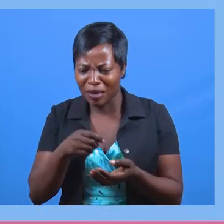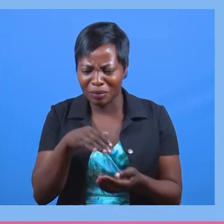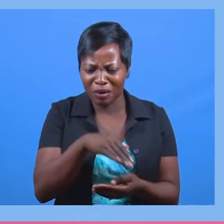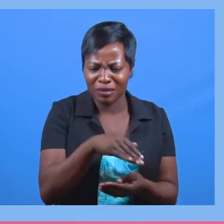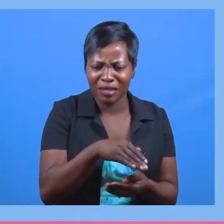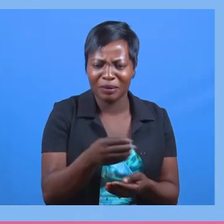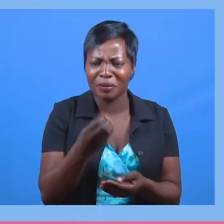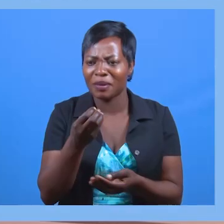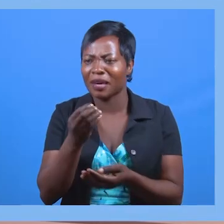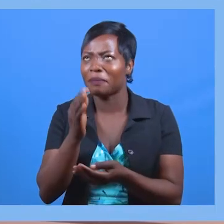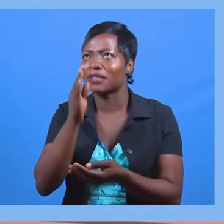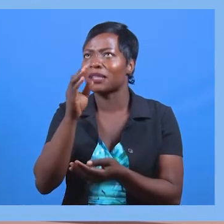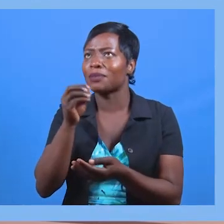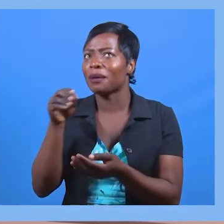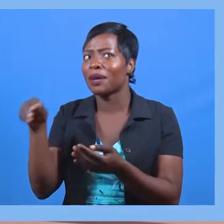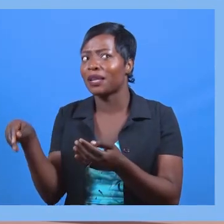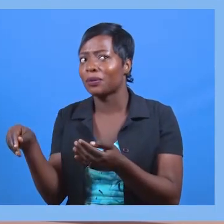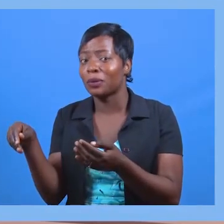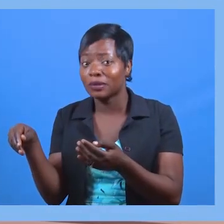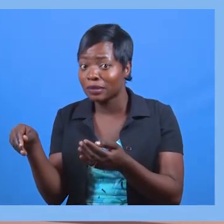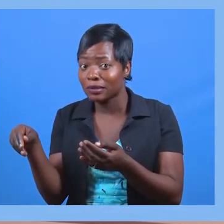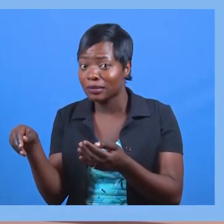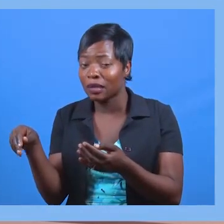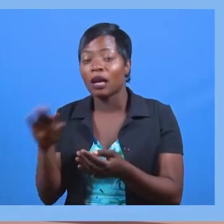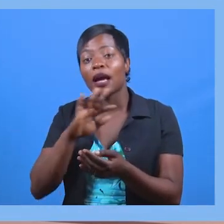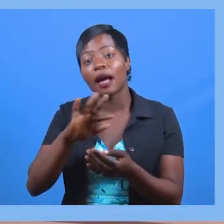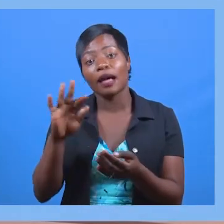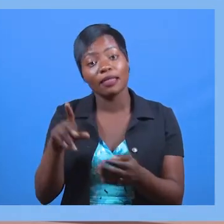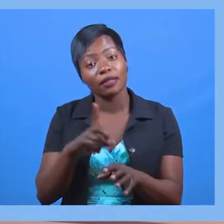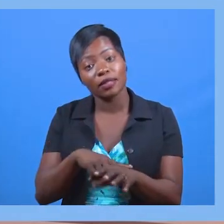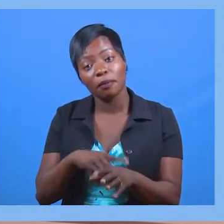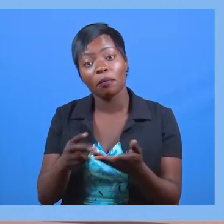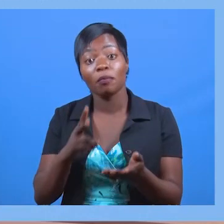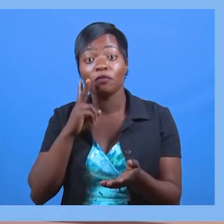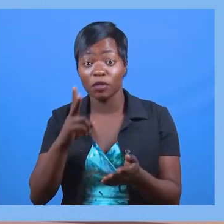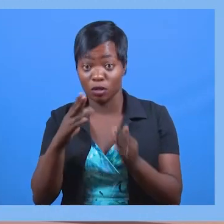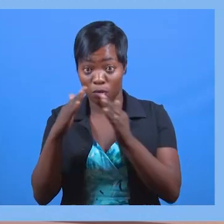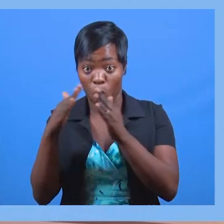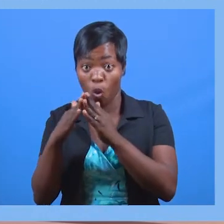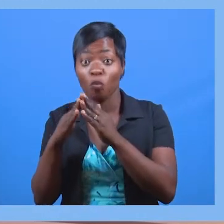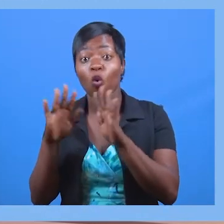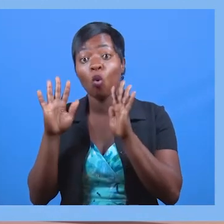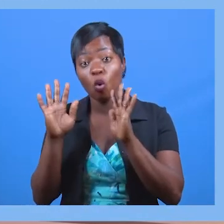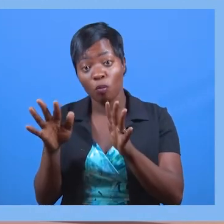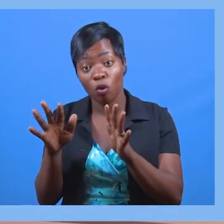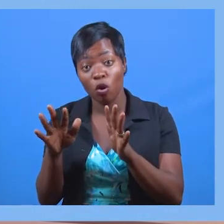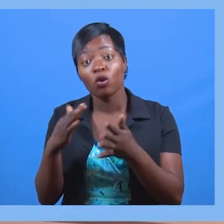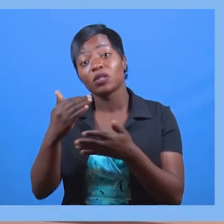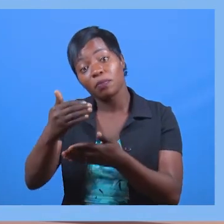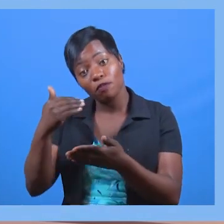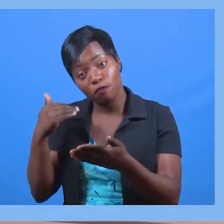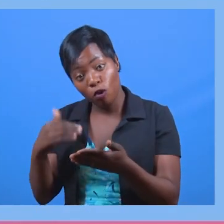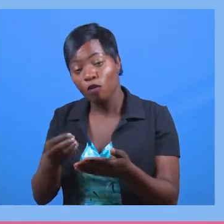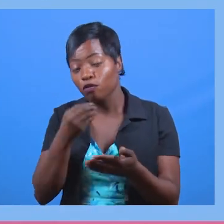masikati, tobika sadza madeko, mukafamba mudzimba dzakawanda ongori netsvakiridzo iri kurakidza kuti zviya zvataimbodla